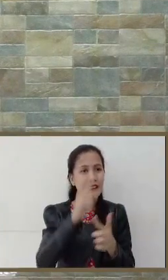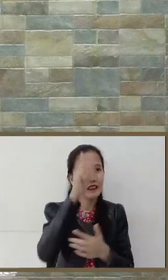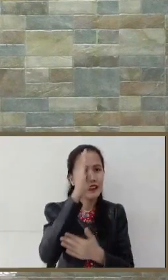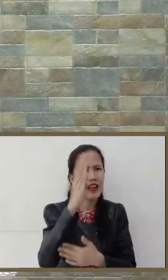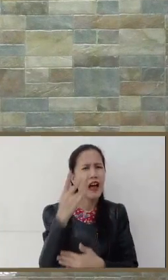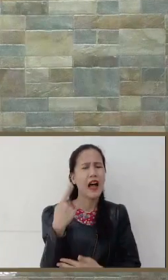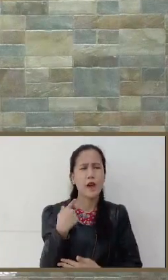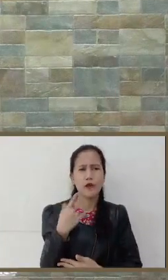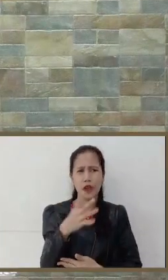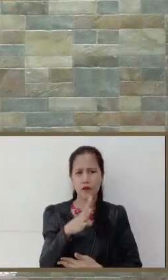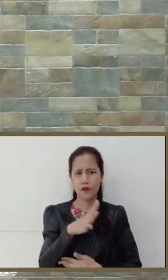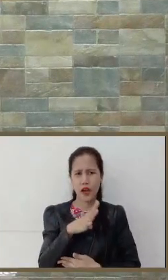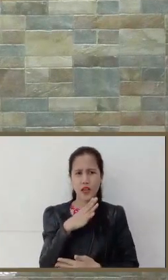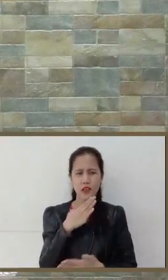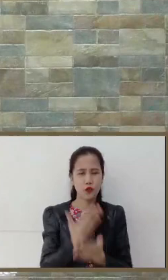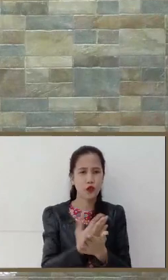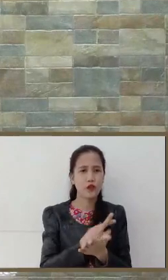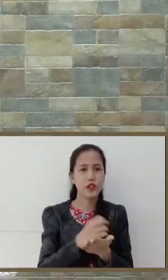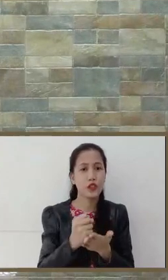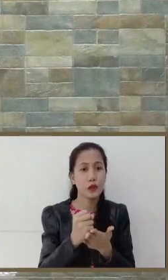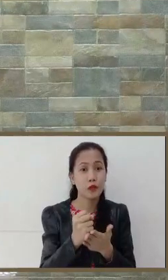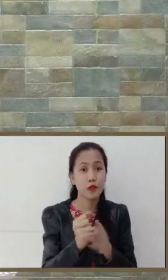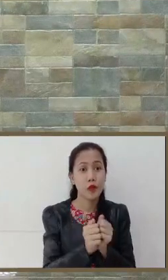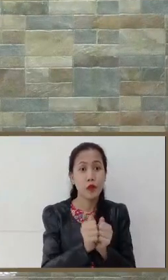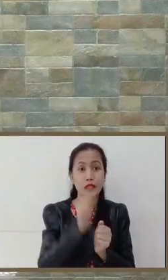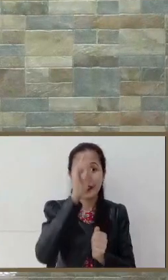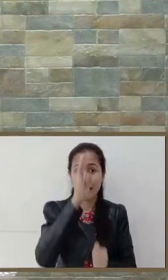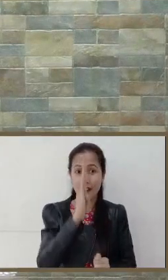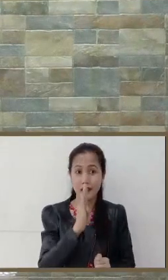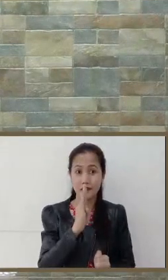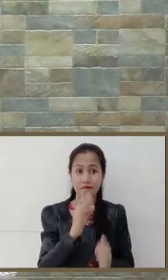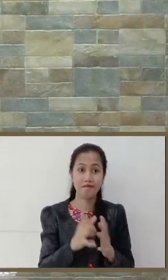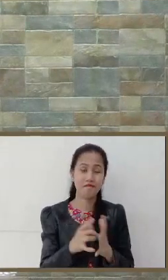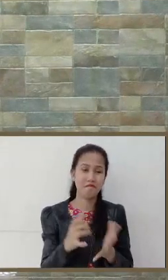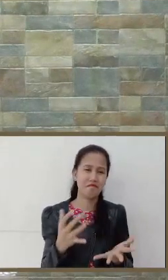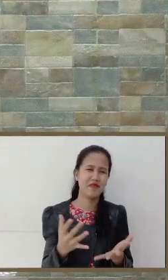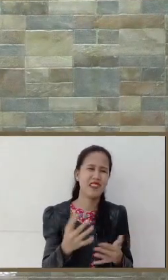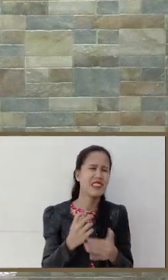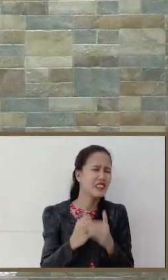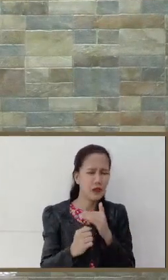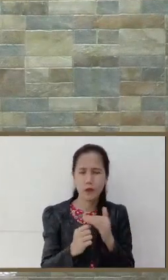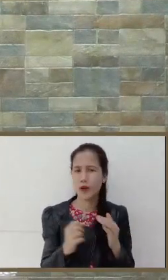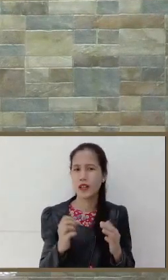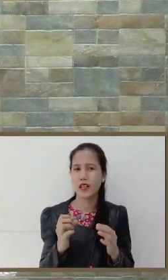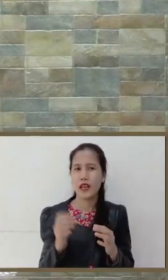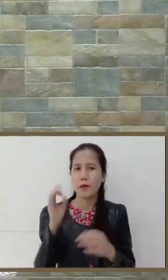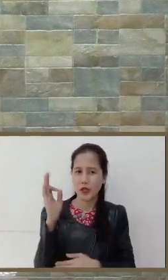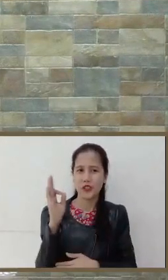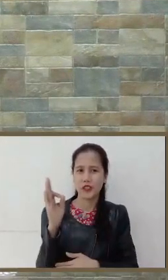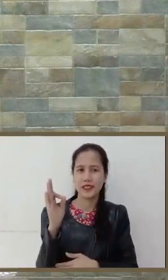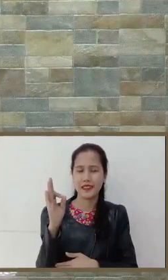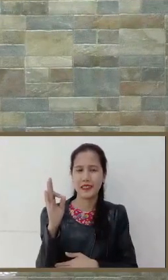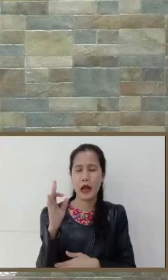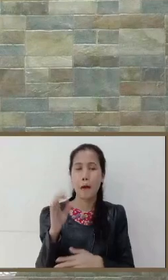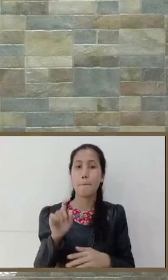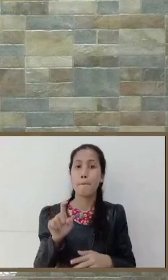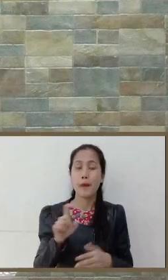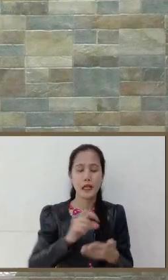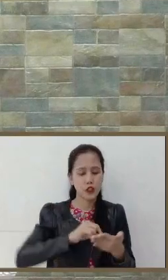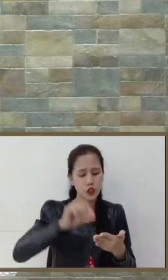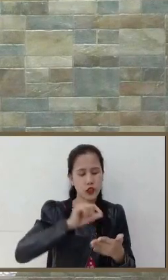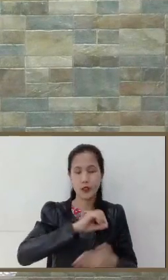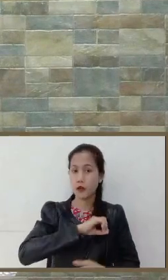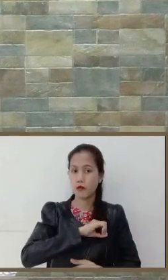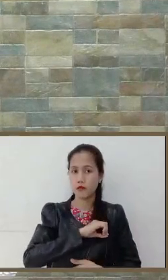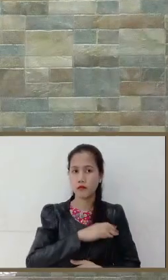relasyon natin sa Diyos. Amen. Kaya mga kapatid, napakasimple po ng mensahe, wala pong malalim po dito, pero i-check natin ang ating sarili. Am I